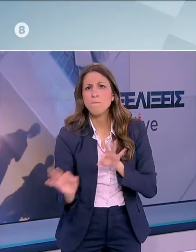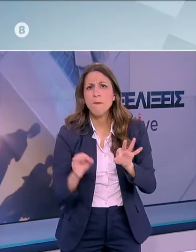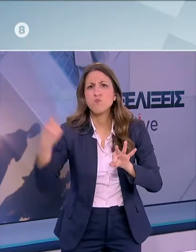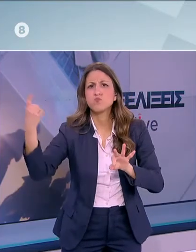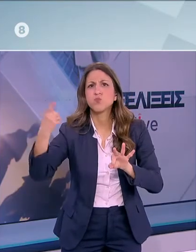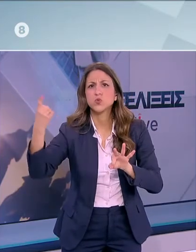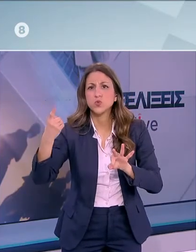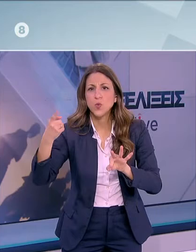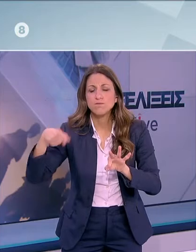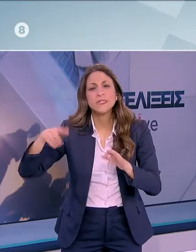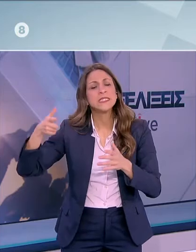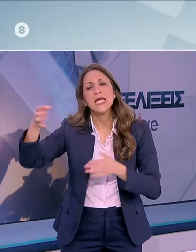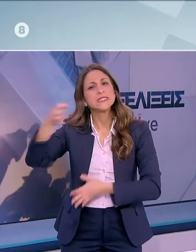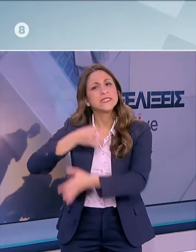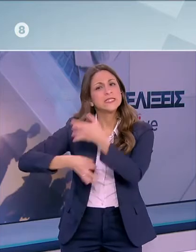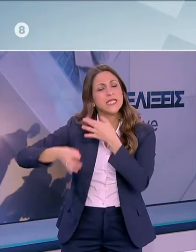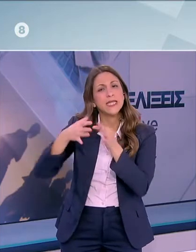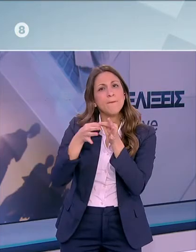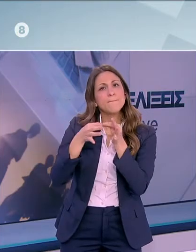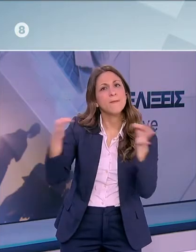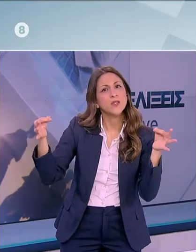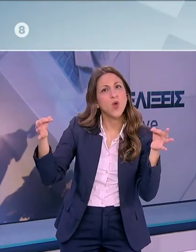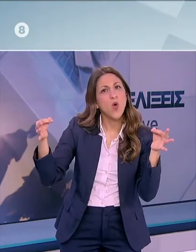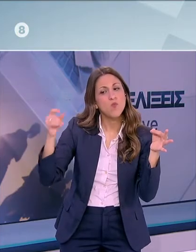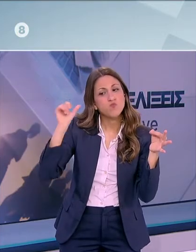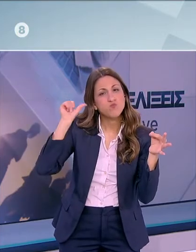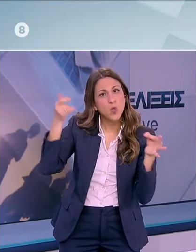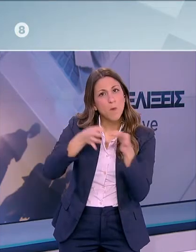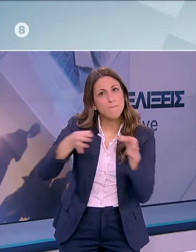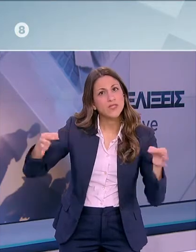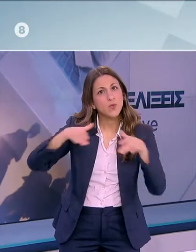ποια θα ήταν η επιστημονική εισήγηση για το μέτρο το οποίο μπορεί να έρθει πρώτο?